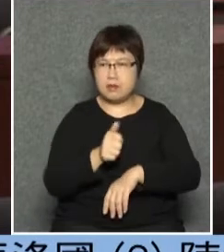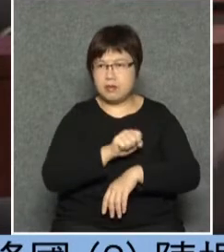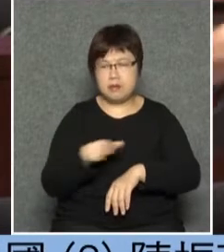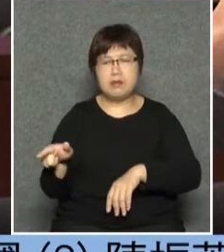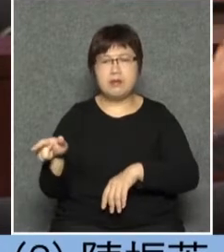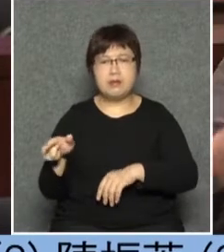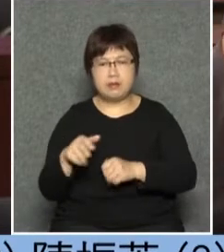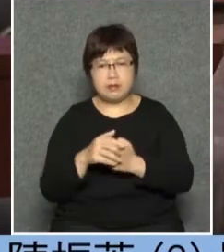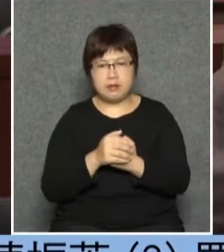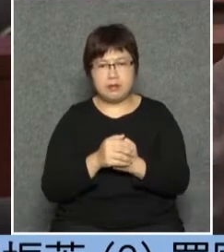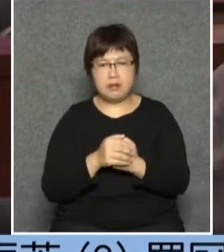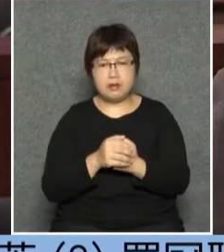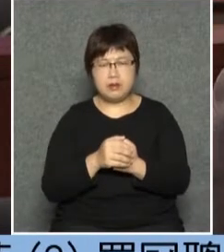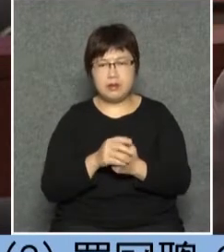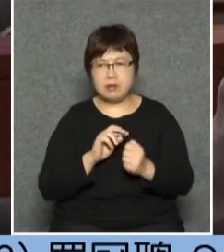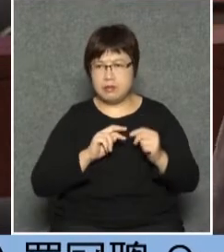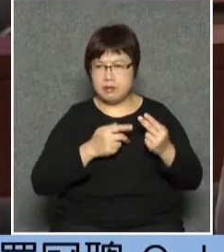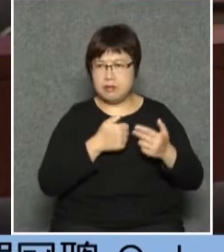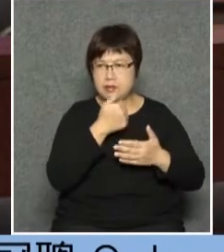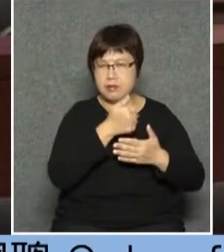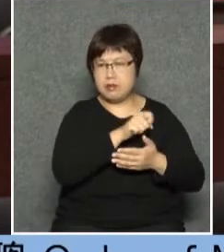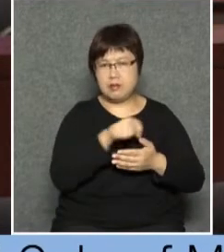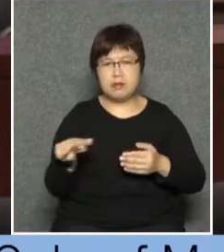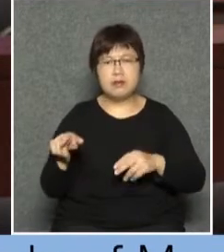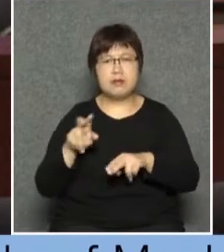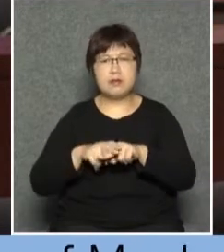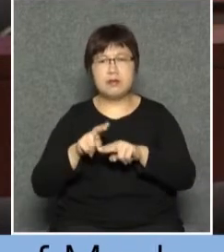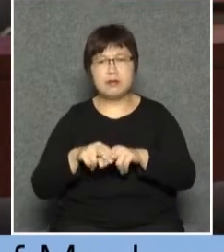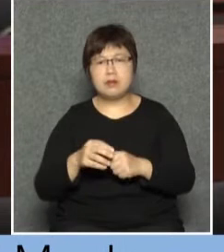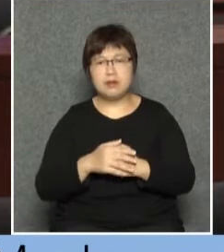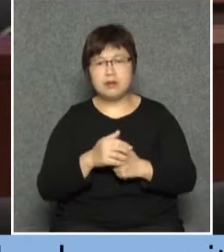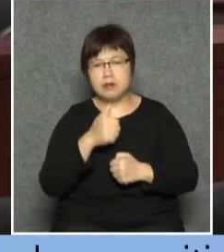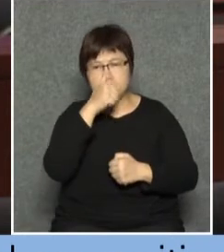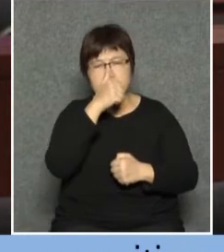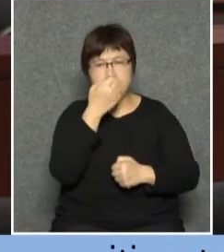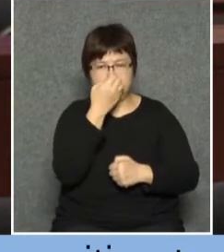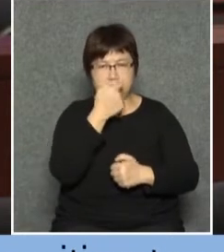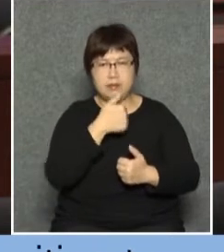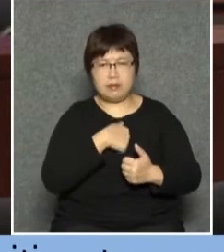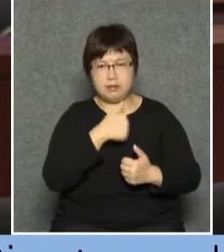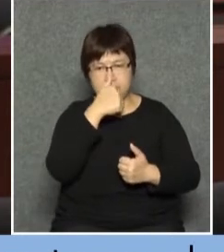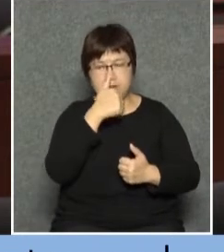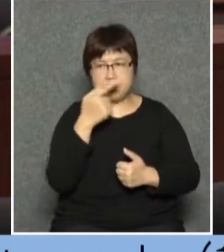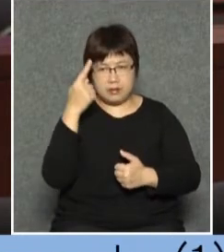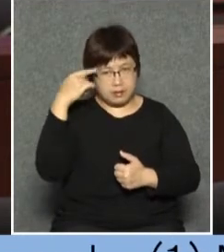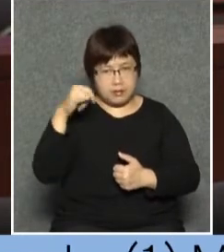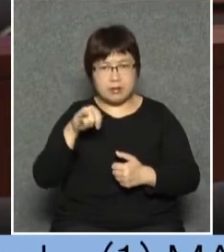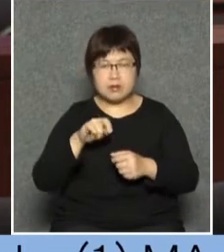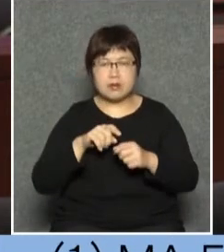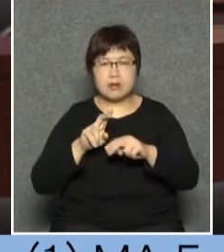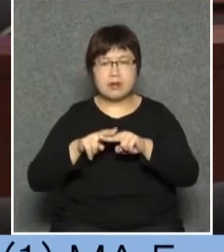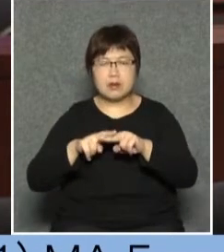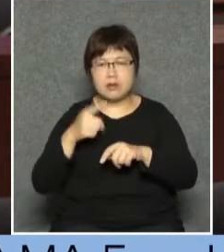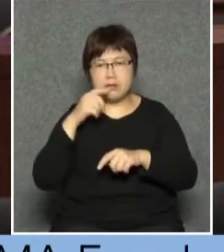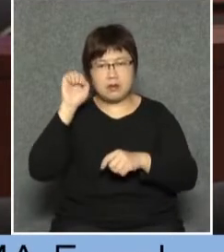地先进，所以更以大香港自居。谁不知这几年内地的创新科技发